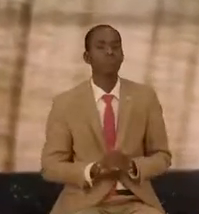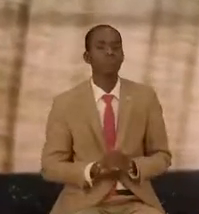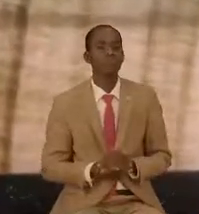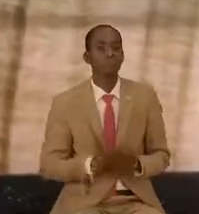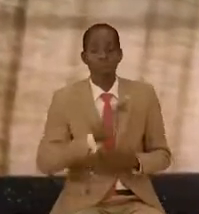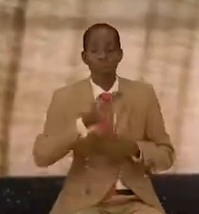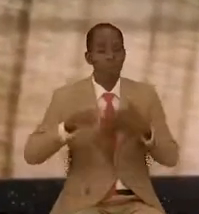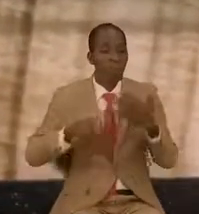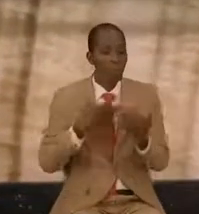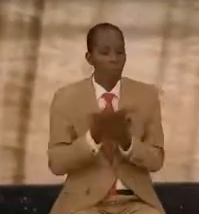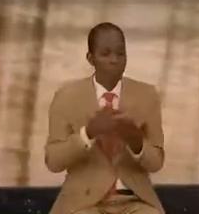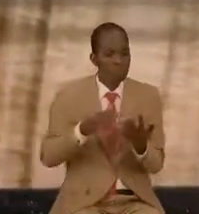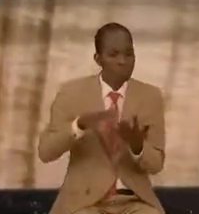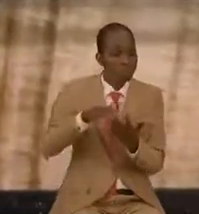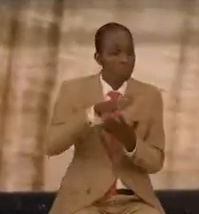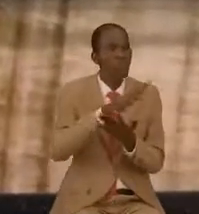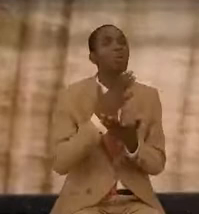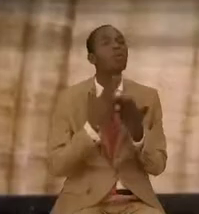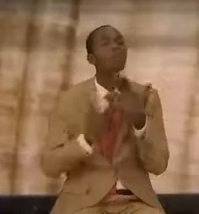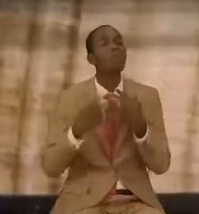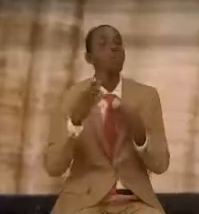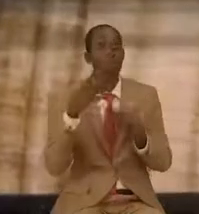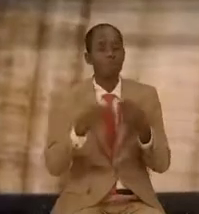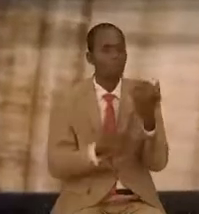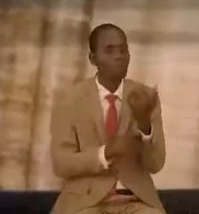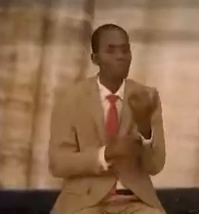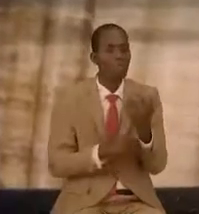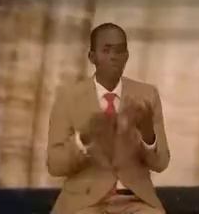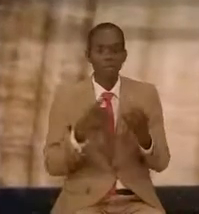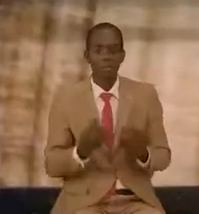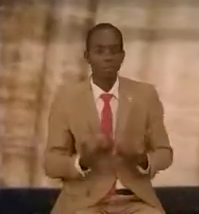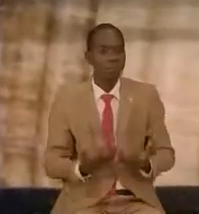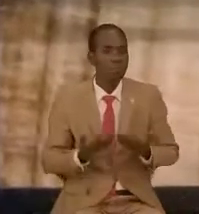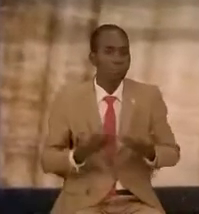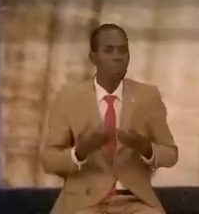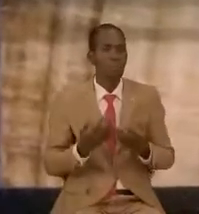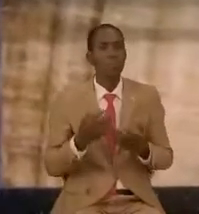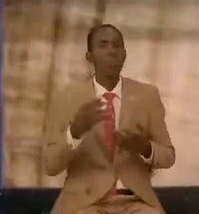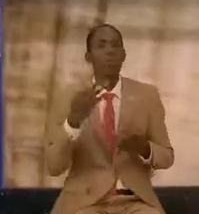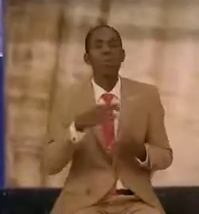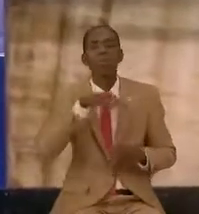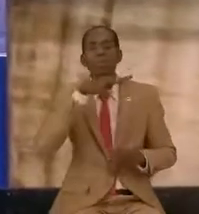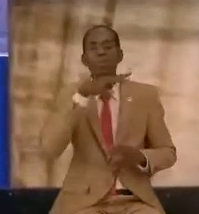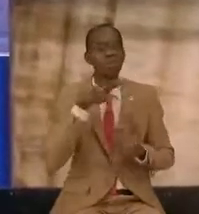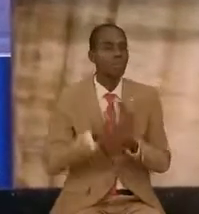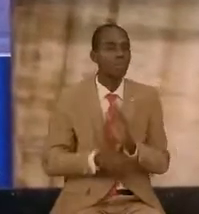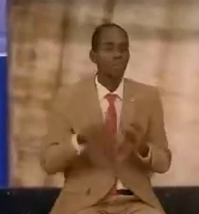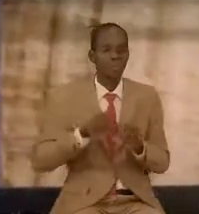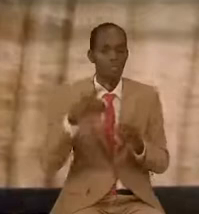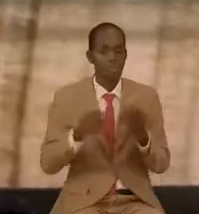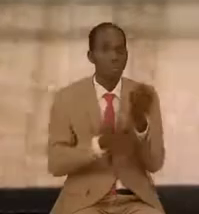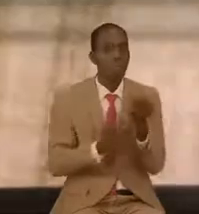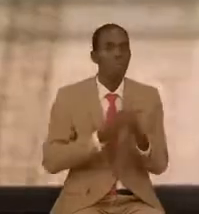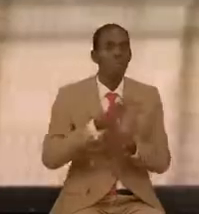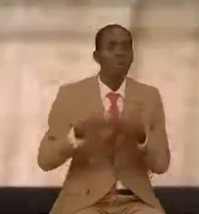monde. La convoitise de la chair, le désir pour la souillure